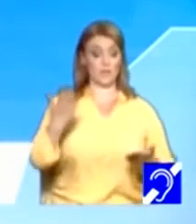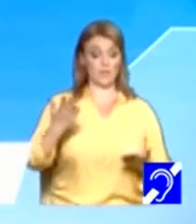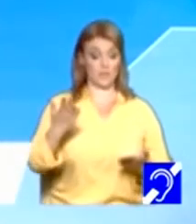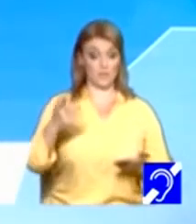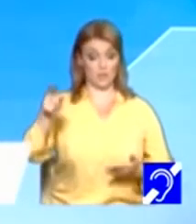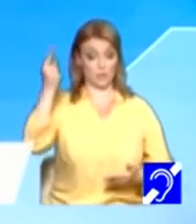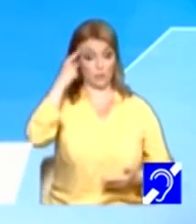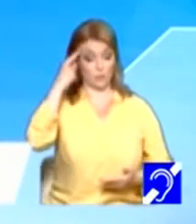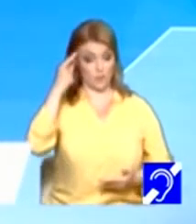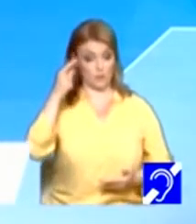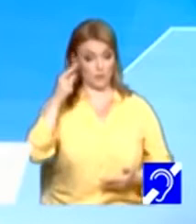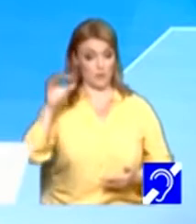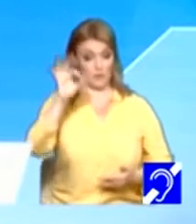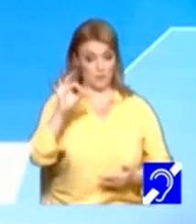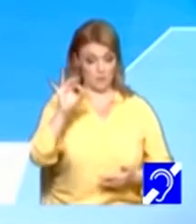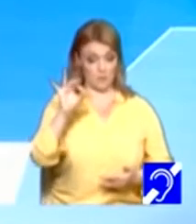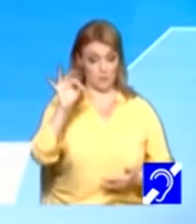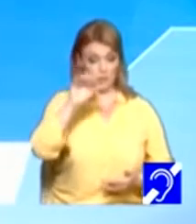interesul cetățeanului și în capul meu este